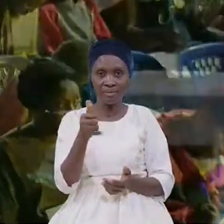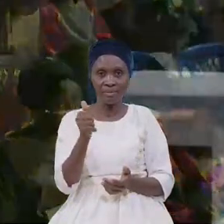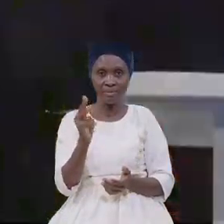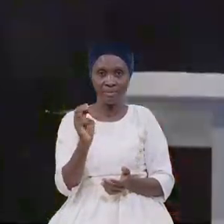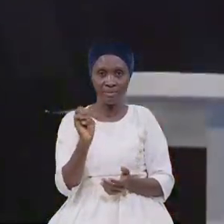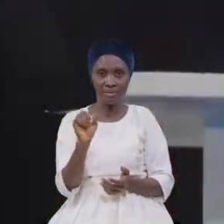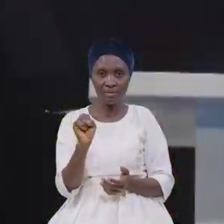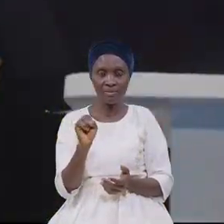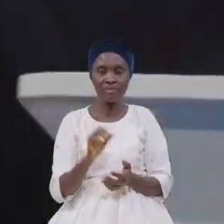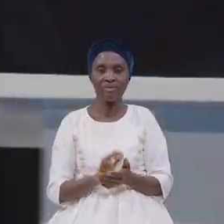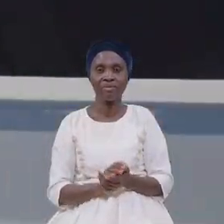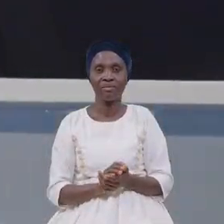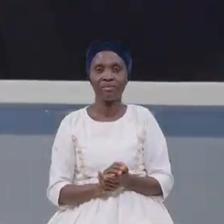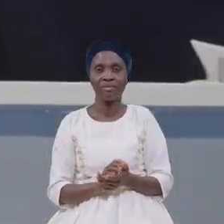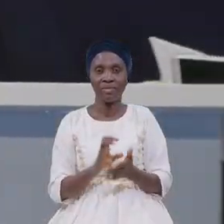Jacques 5,